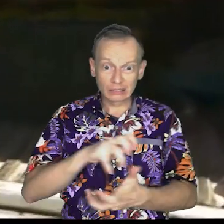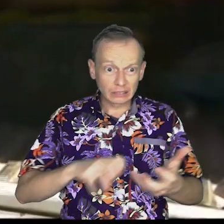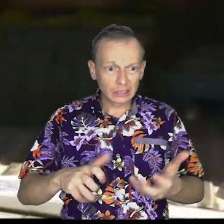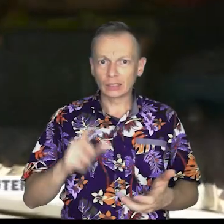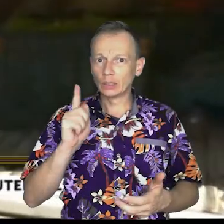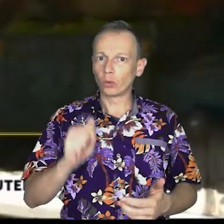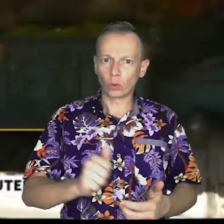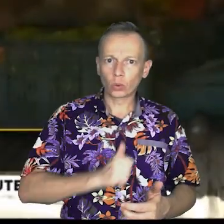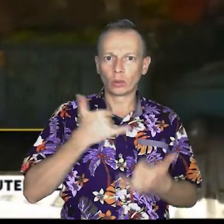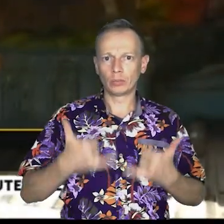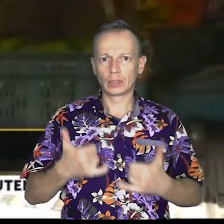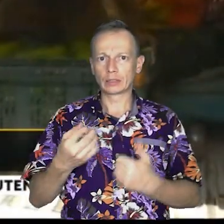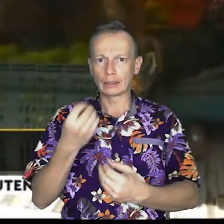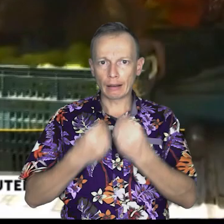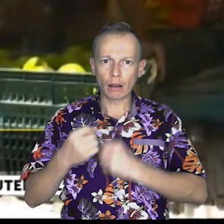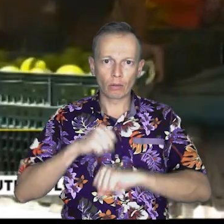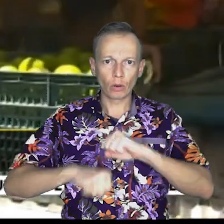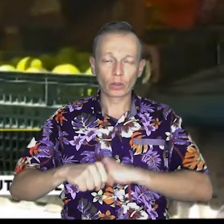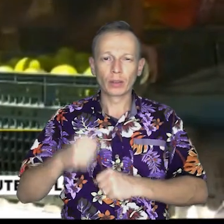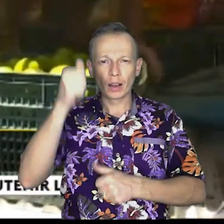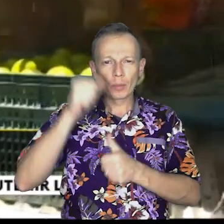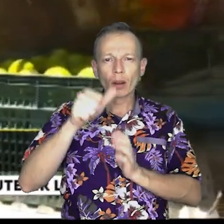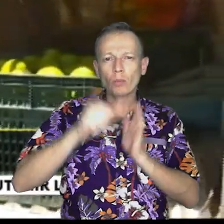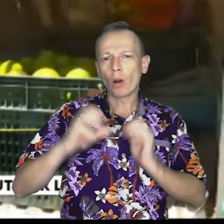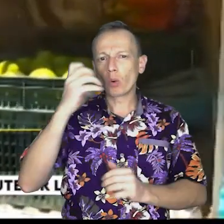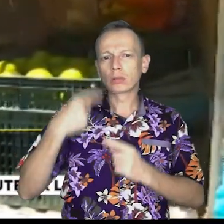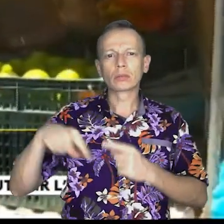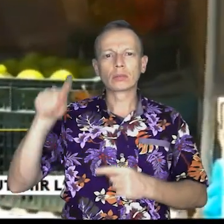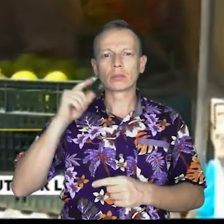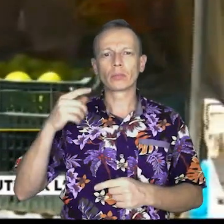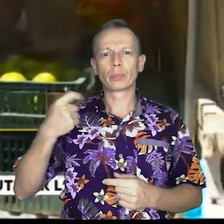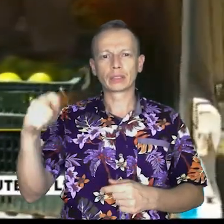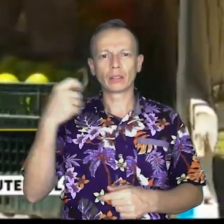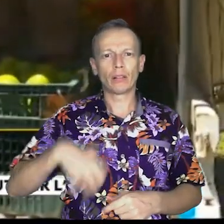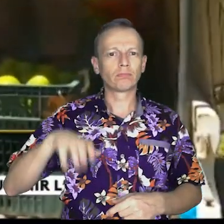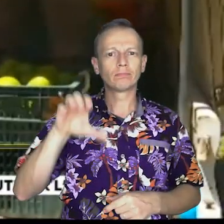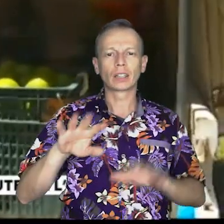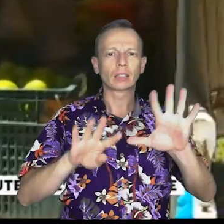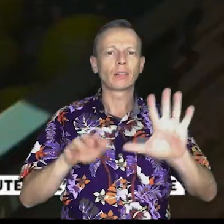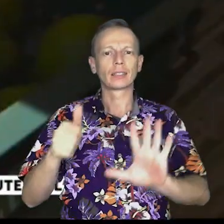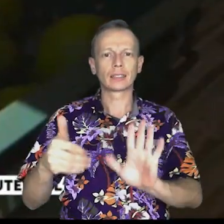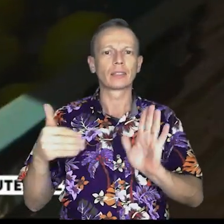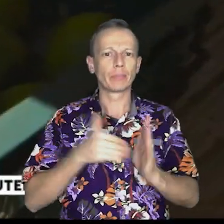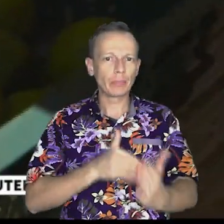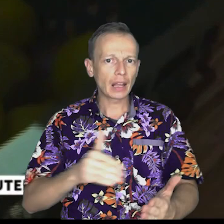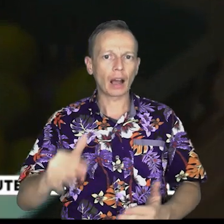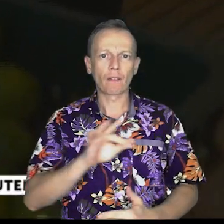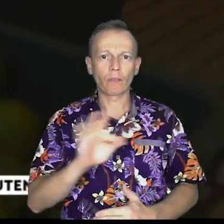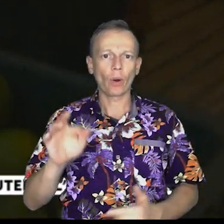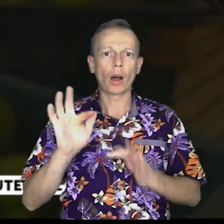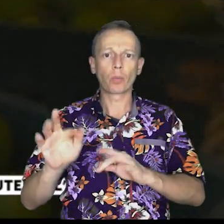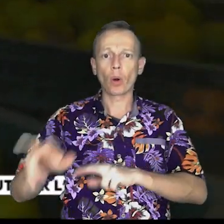alimentaire. Souvenez-vous, en août dernier, le président du pays avait prévu d'investir plus de 96 milliards de francs